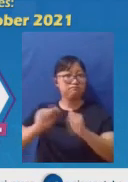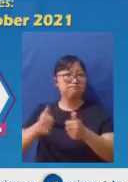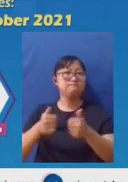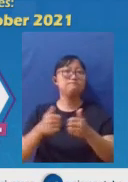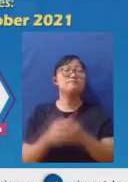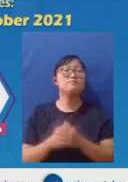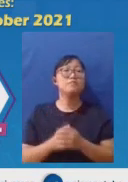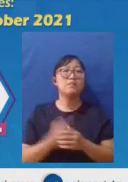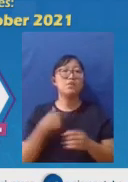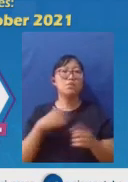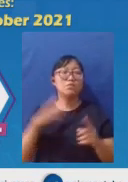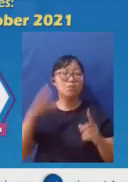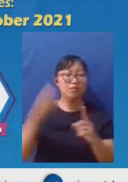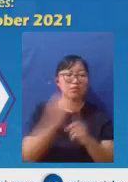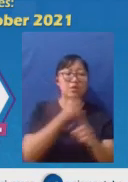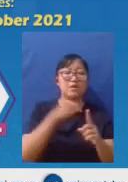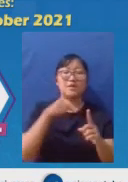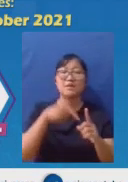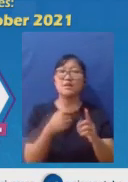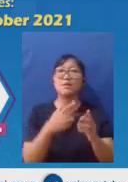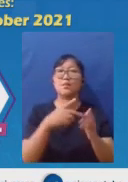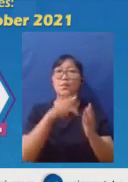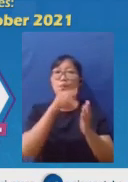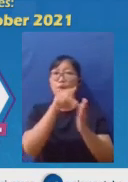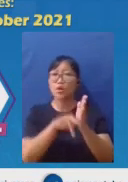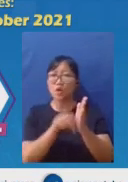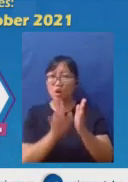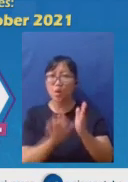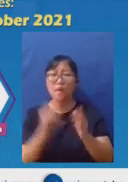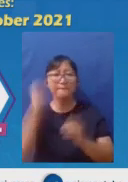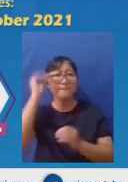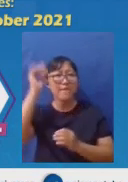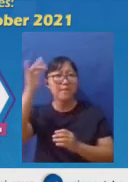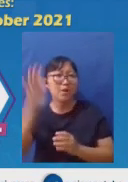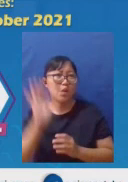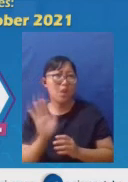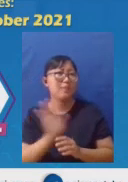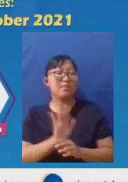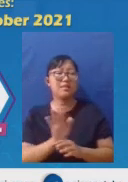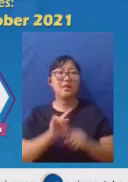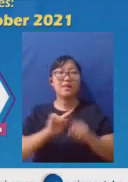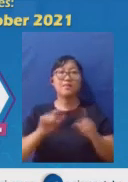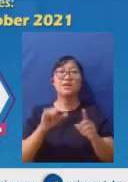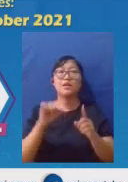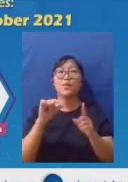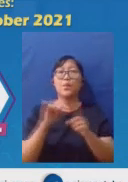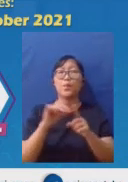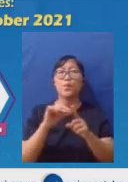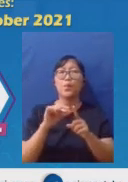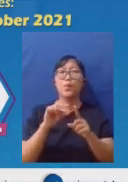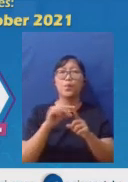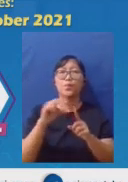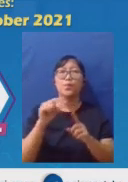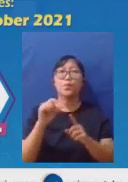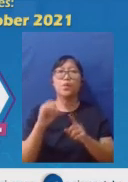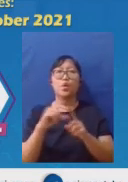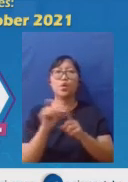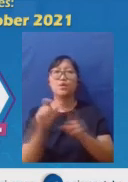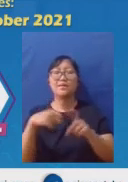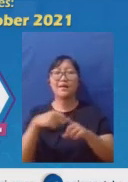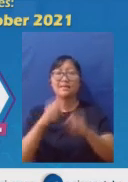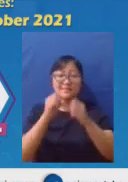sekedar proposal, tidak hanya sekedar impian, tetapi juga menjadi sebuah wujud produk nyata untuk bisa menolong orang-orang di sekitar